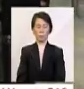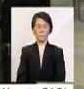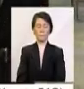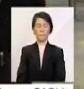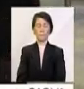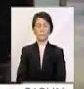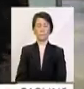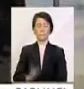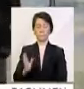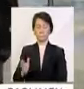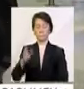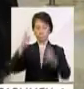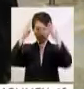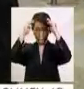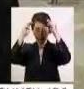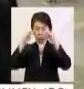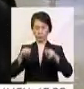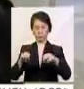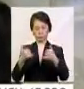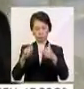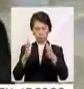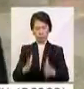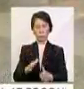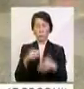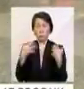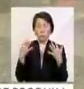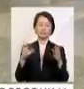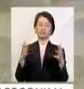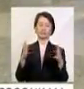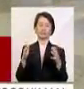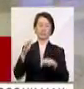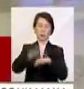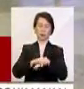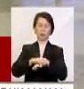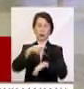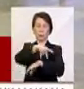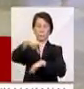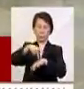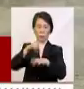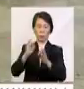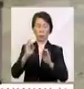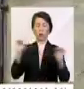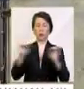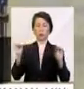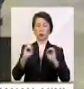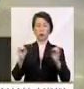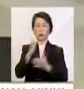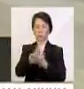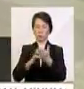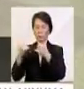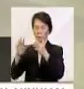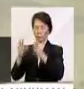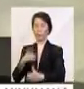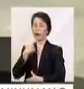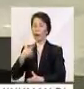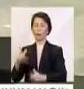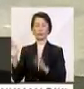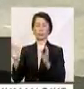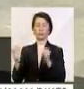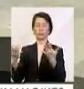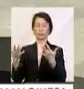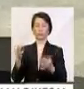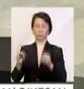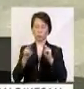Jelas Van Huisen lagi, barisan pemain muda tidak gugup ketika berada di atas padang walaupun ketiadaan beberapa pemain senior. Ini dapat